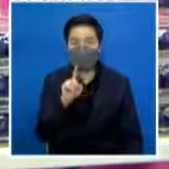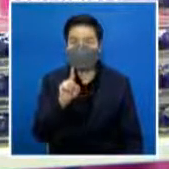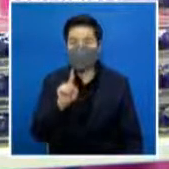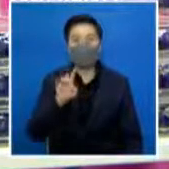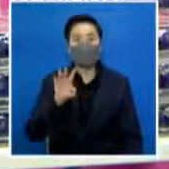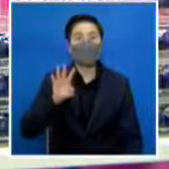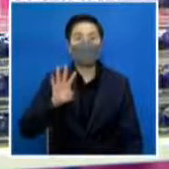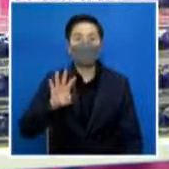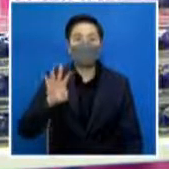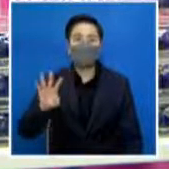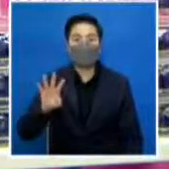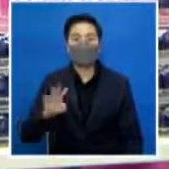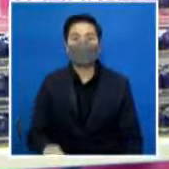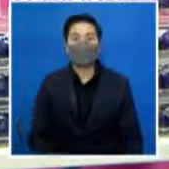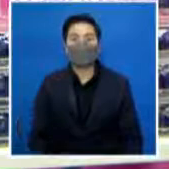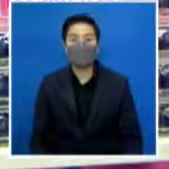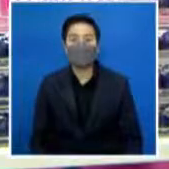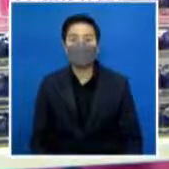0901144